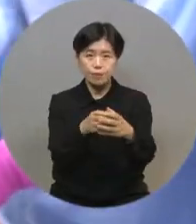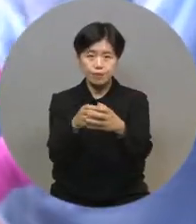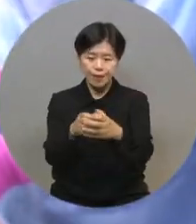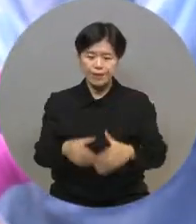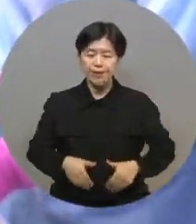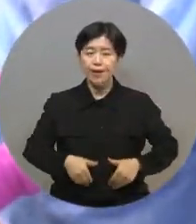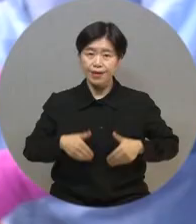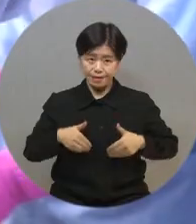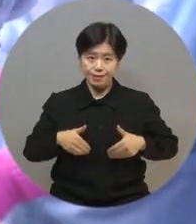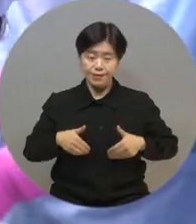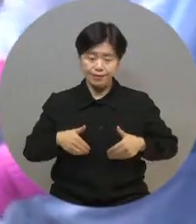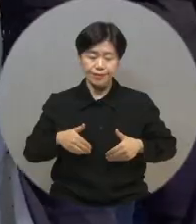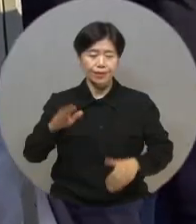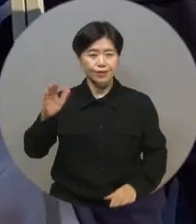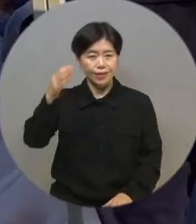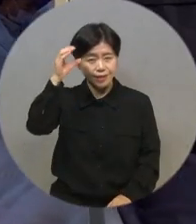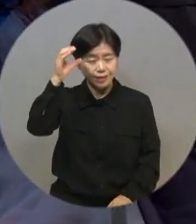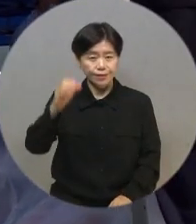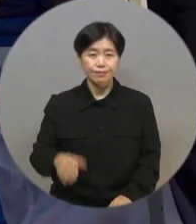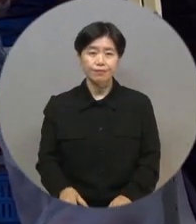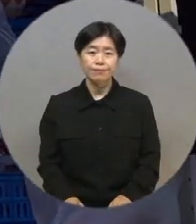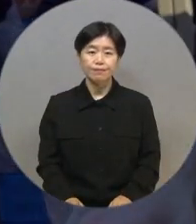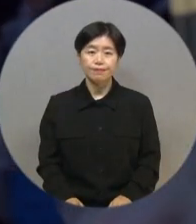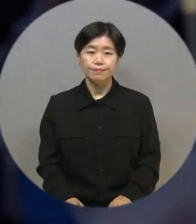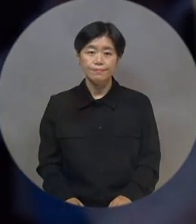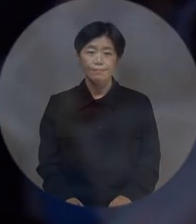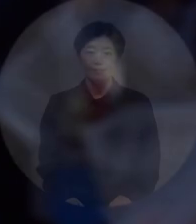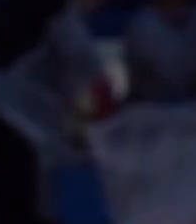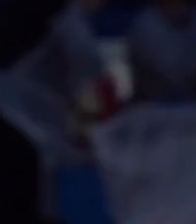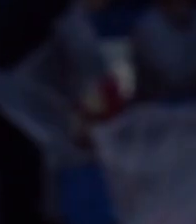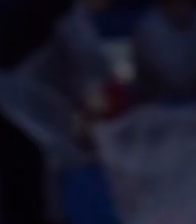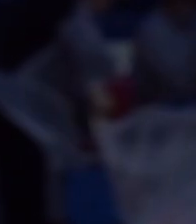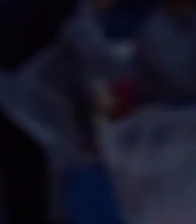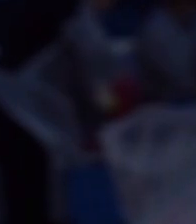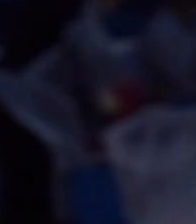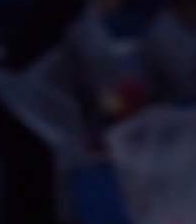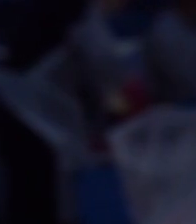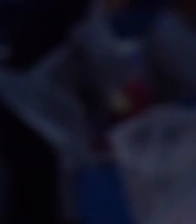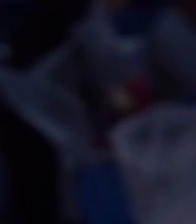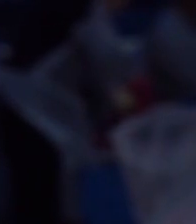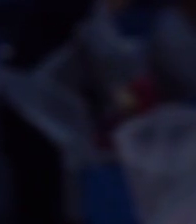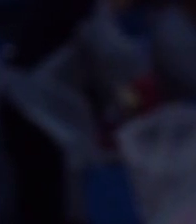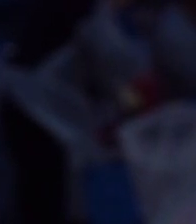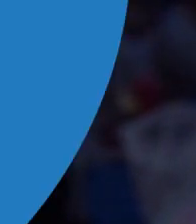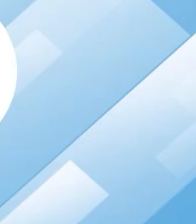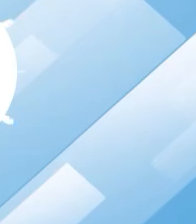공동체로 발전되길 기대합니다. 복지TV 전북방송 안정진입니다.